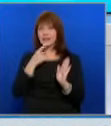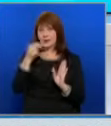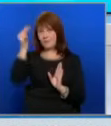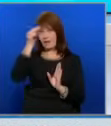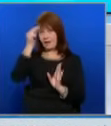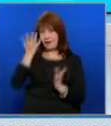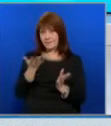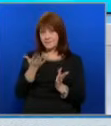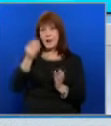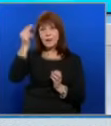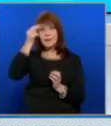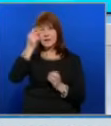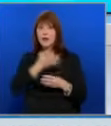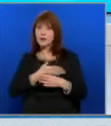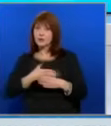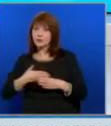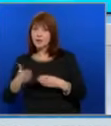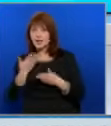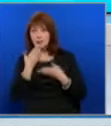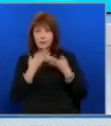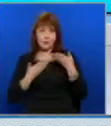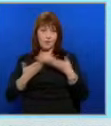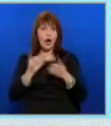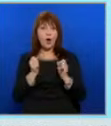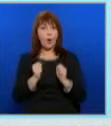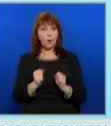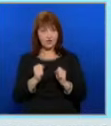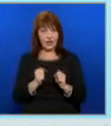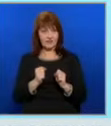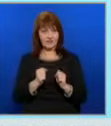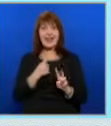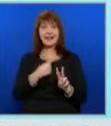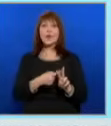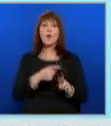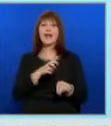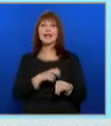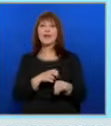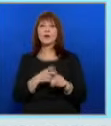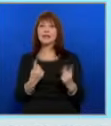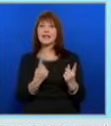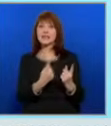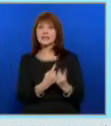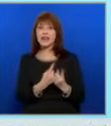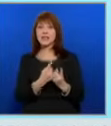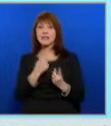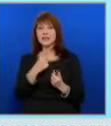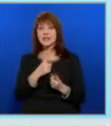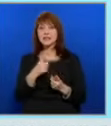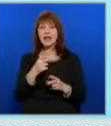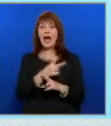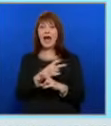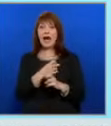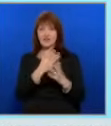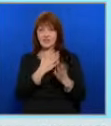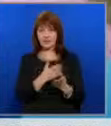Евросъюза. Страната ни продължава да преговаря. Очаква се премиерът Николай Денков да се срещне с канцлера на